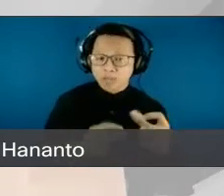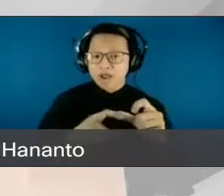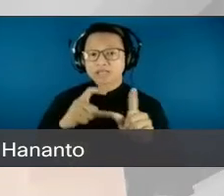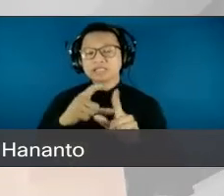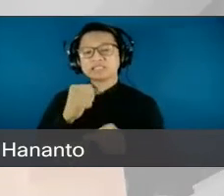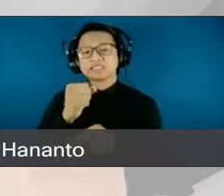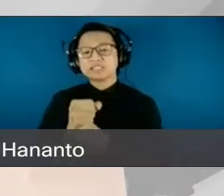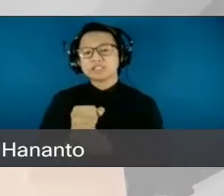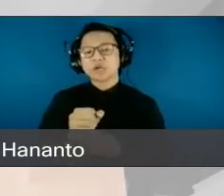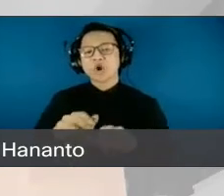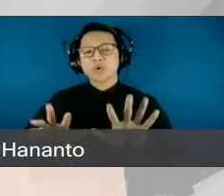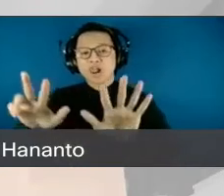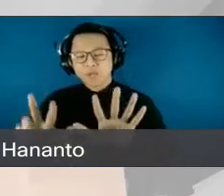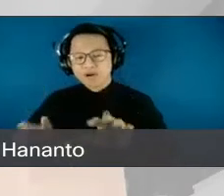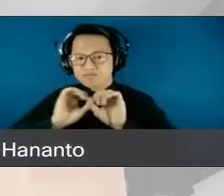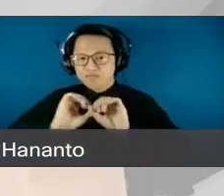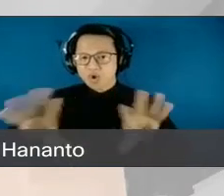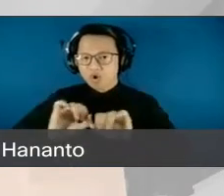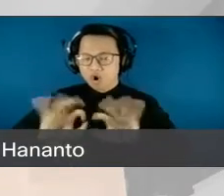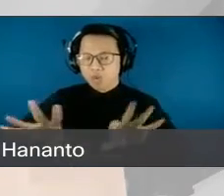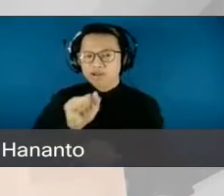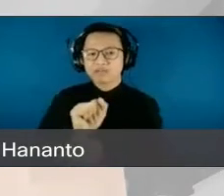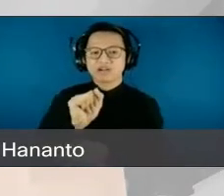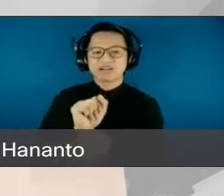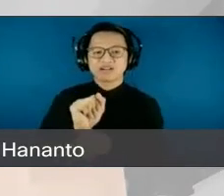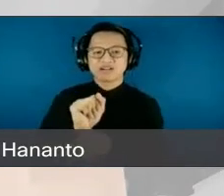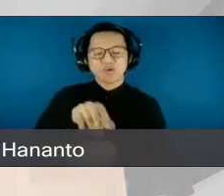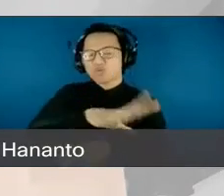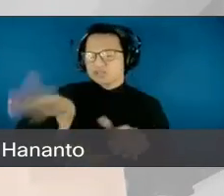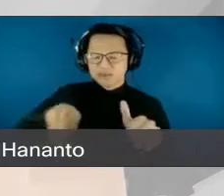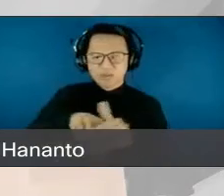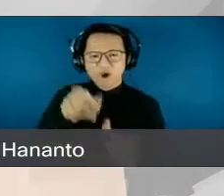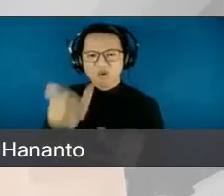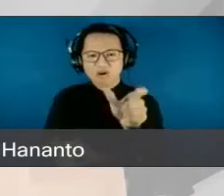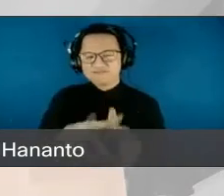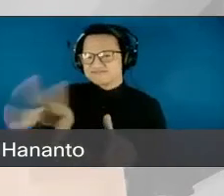8, promoting full productive employment untuk semua.